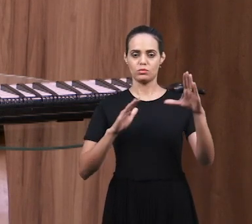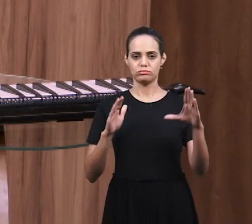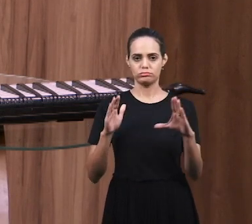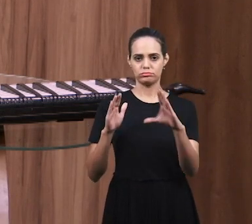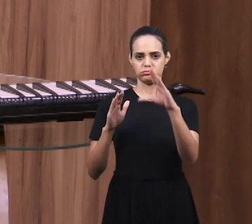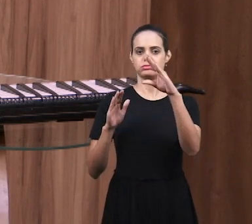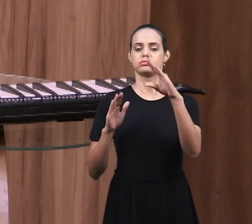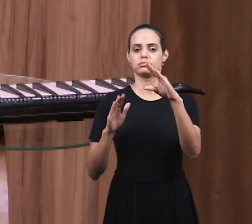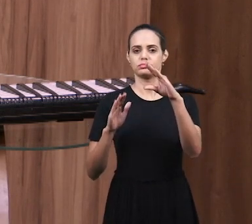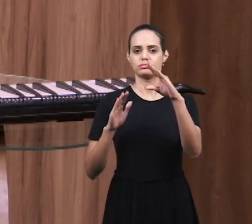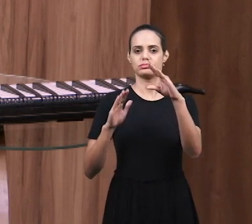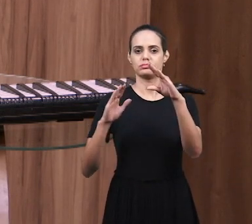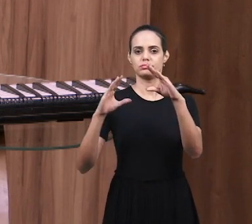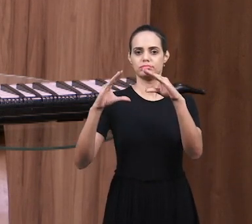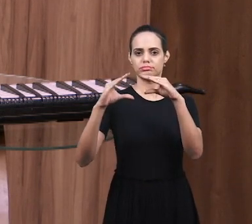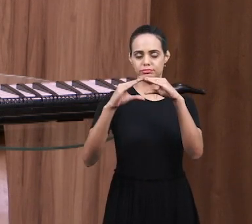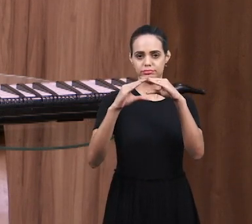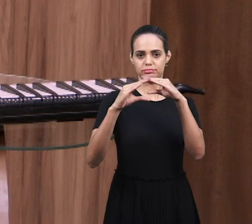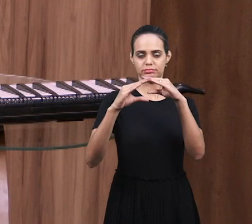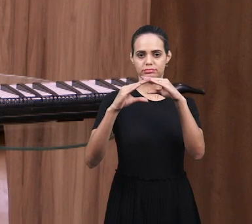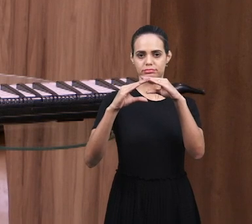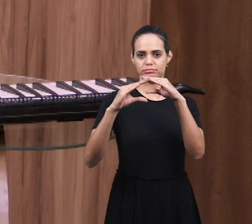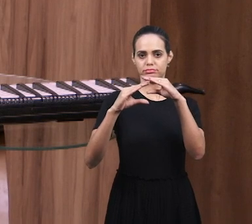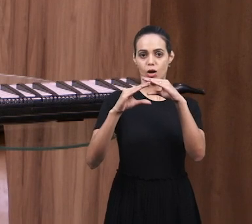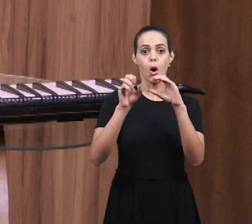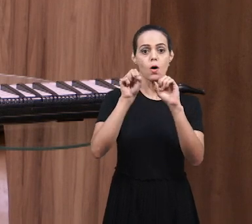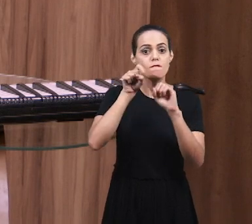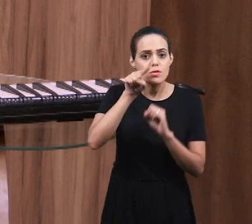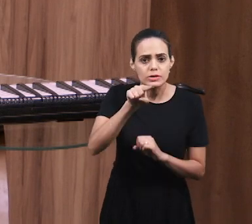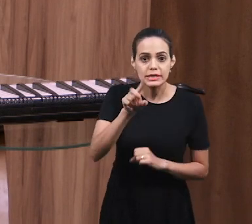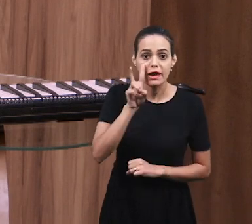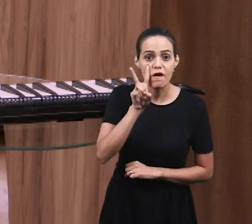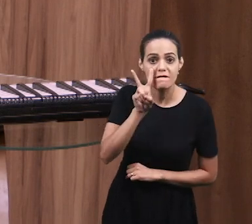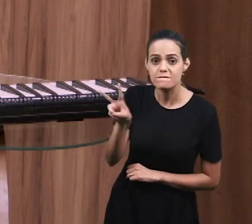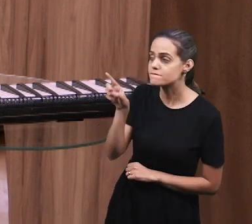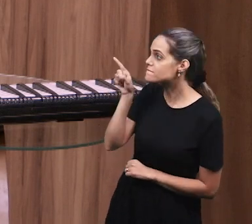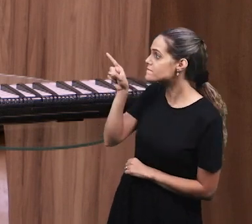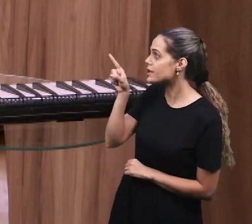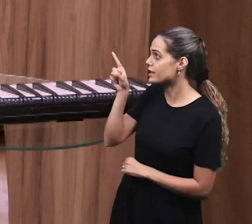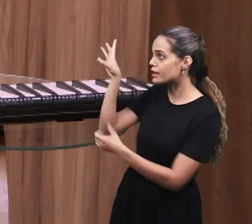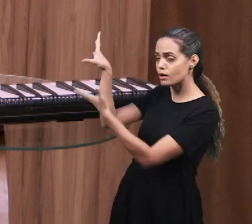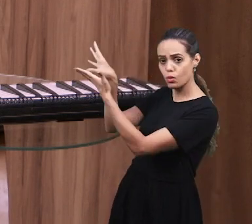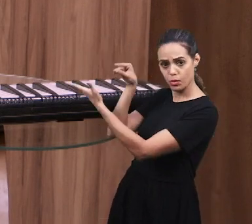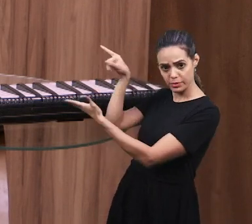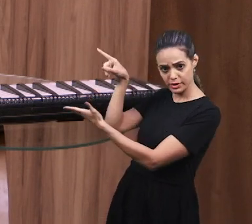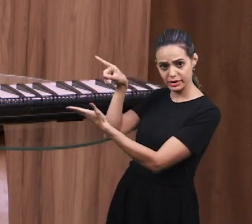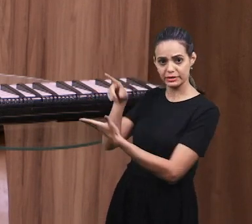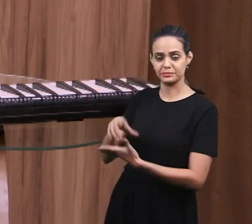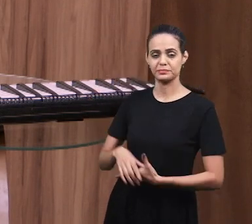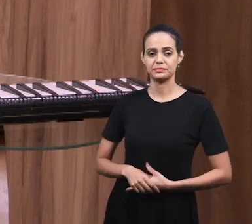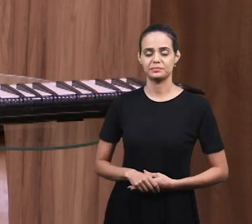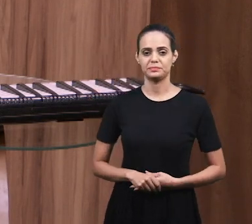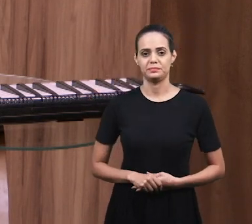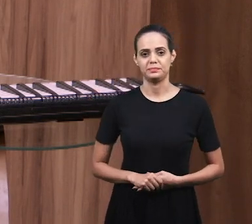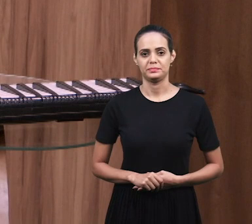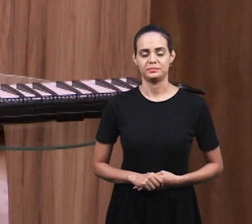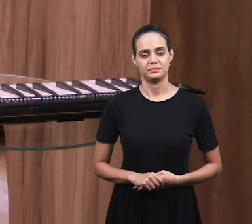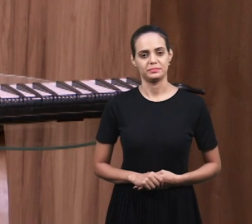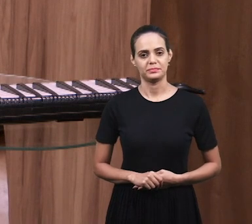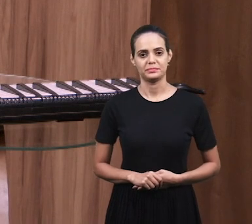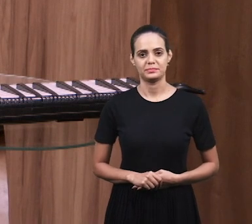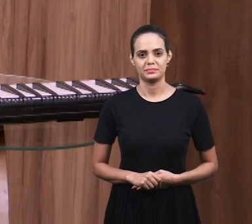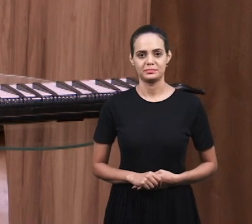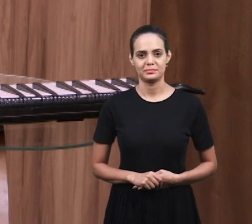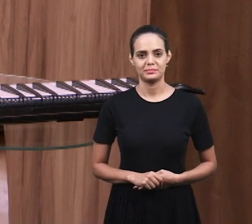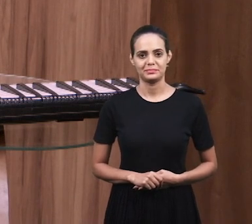gauche qui va boucher tous les trous. Et nous allons garder le quatrième trou ouvert et les deux